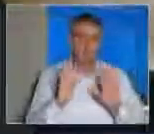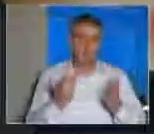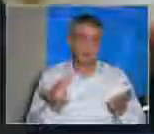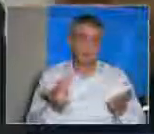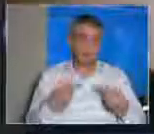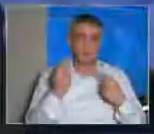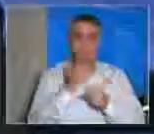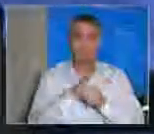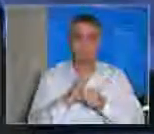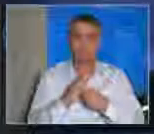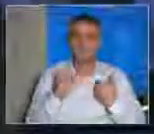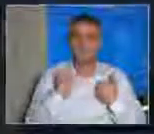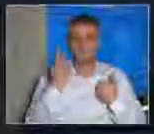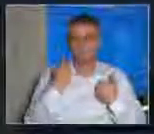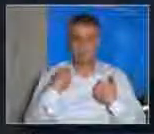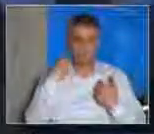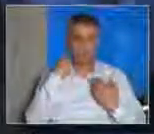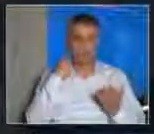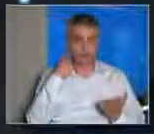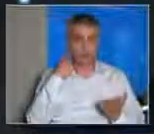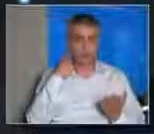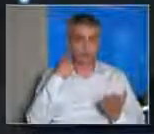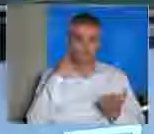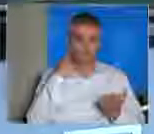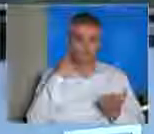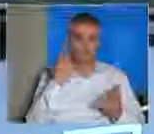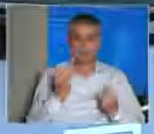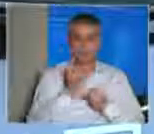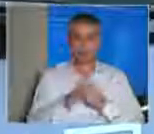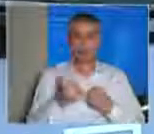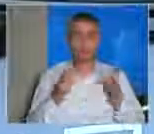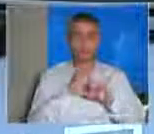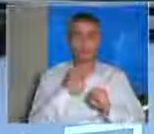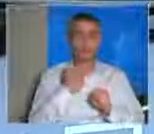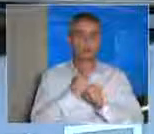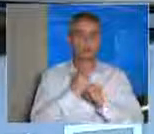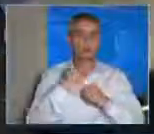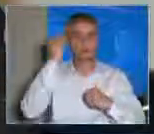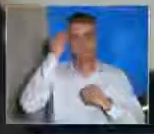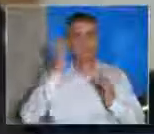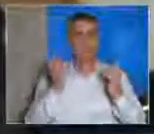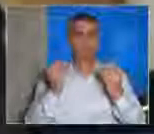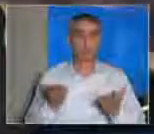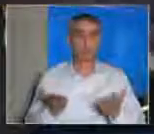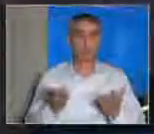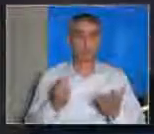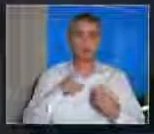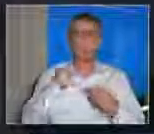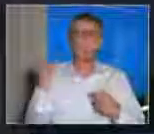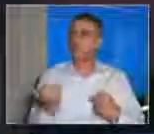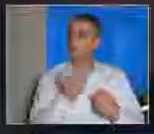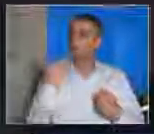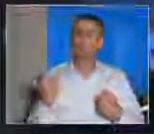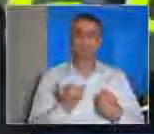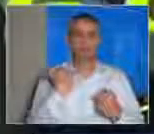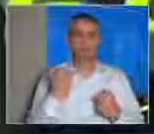מקווה, ביום השואה. אני כמובן שמעתי מנוצרי שואה, הערב גם אנחנו מקיימים זיכרון בסלון, וכל הזמן